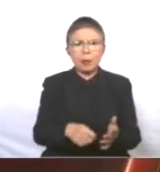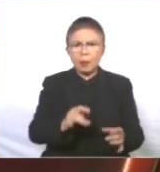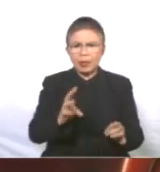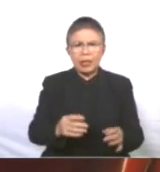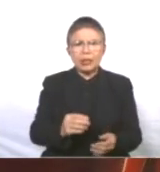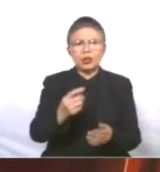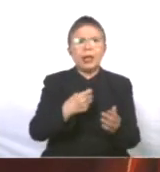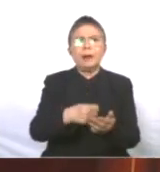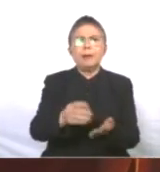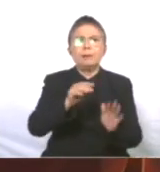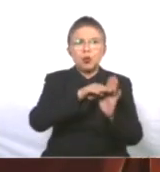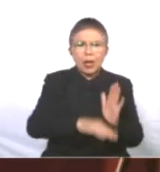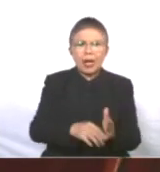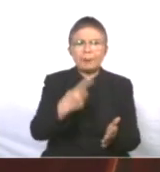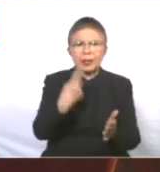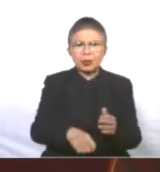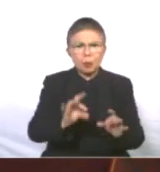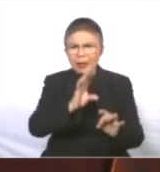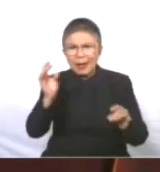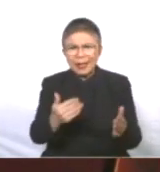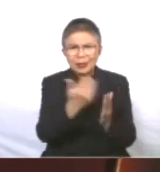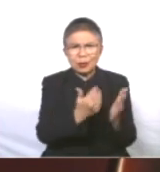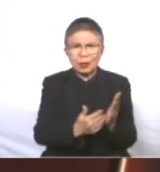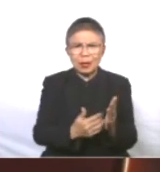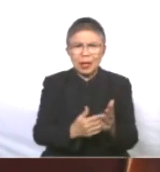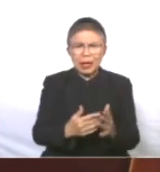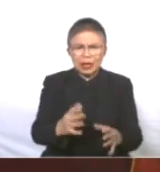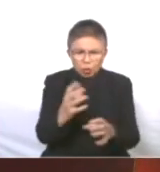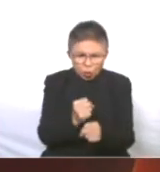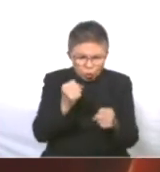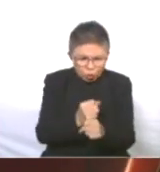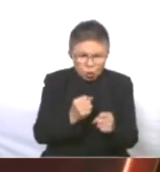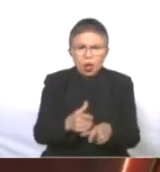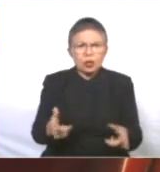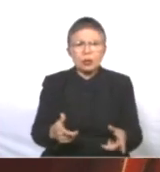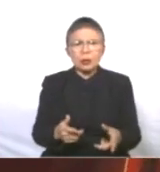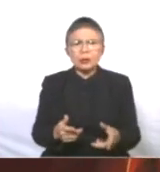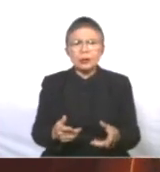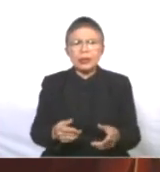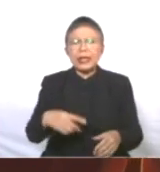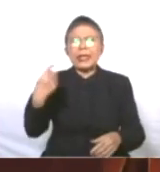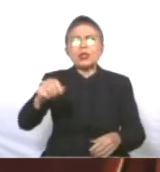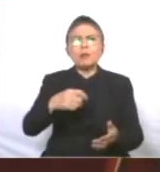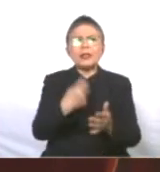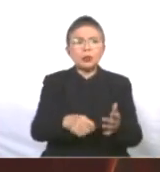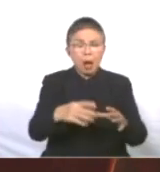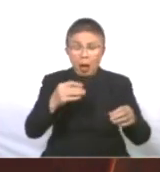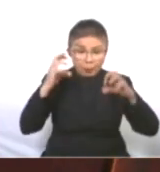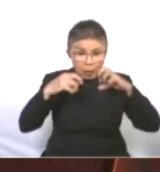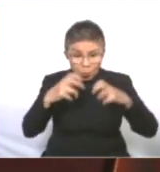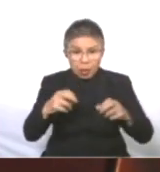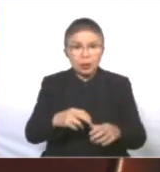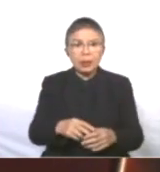pajak sudah ditawarkan oleh pemerintah. Benar tidak Pak yang mau? Karena diperas-peras juga jadi alat nego di kantor pajak. Nah oleh sebab itu